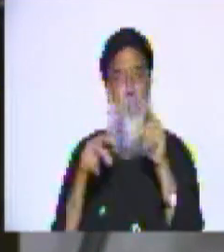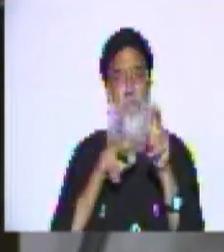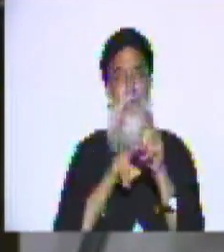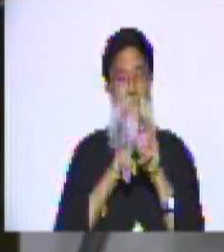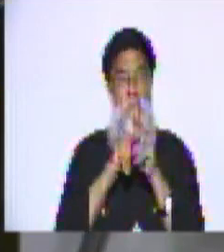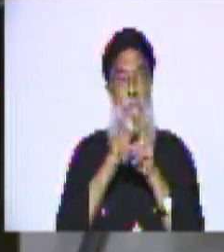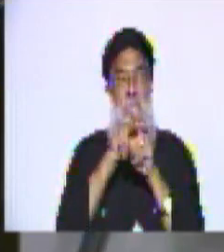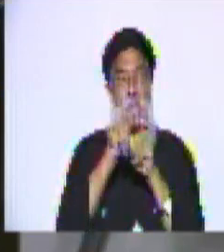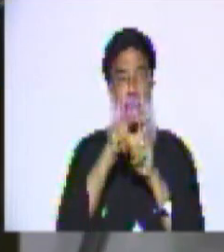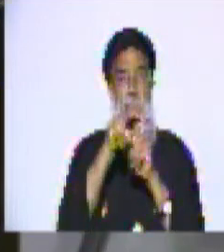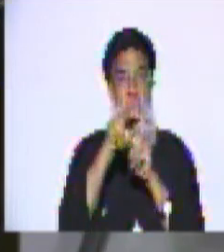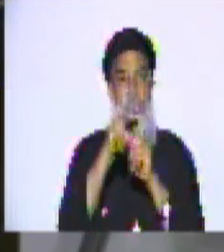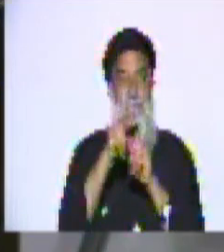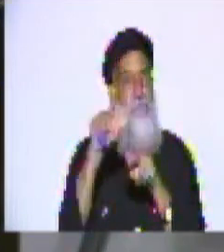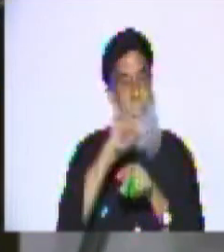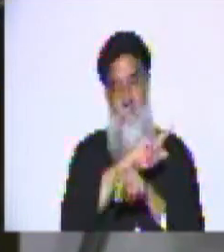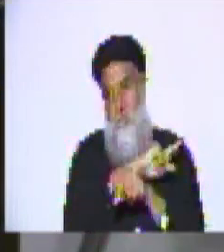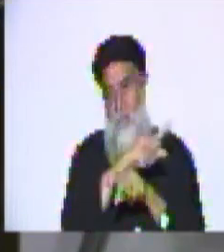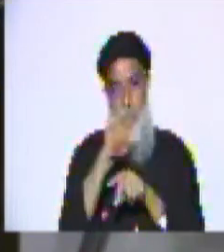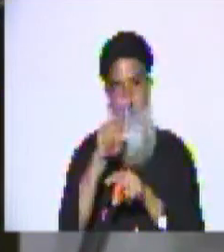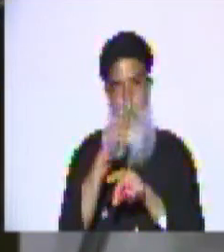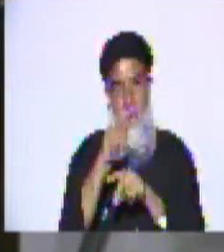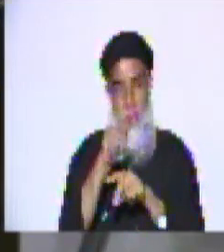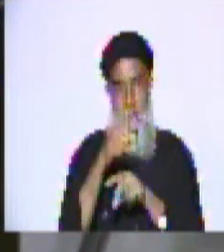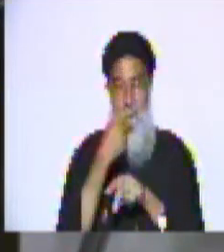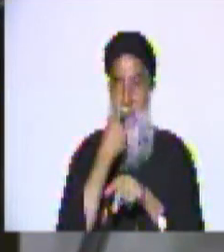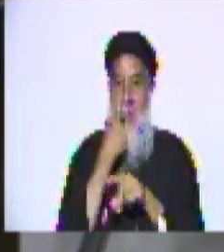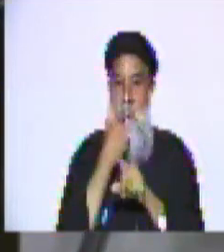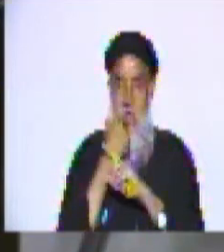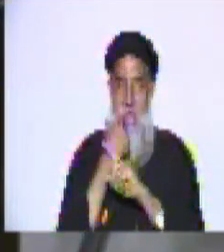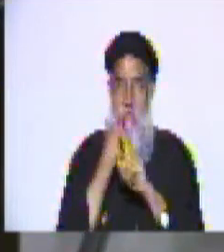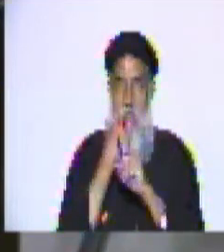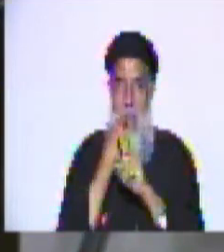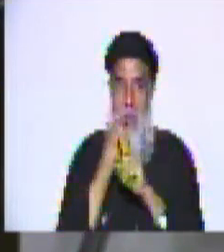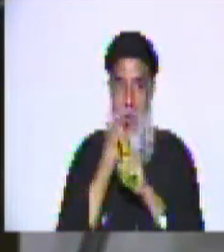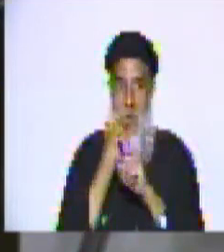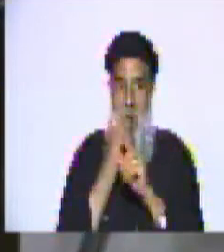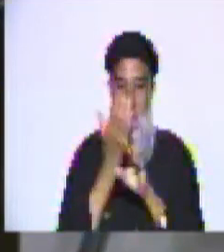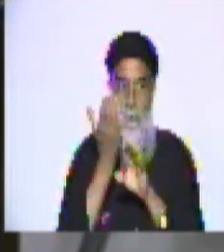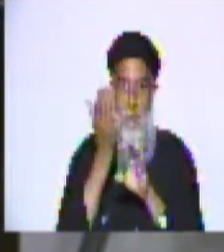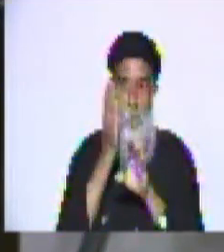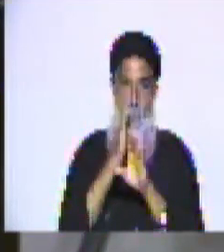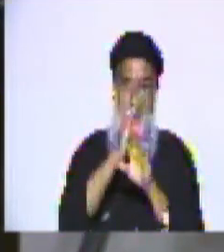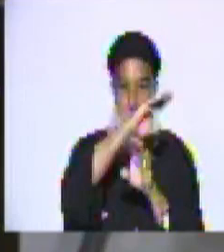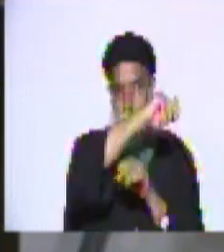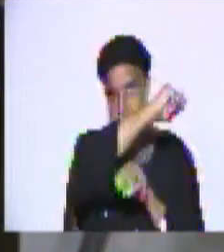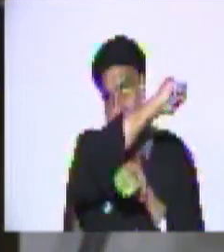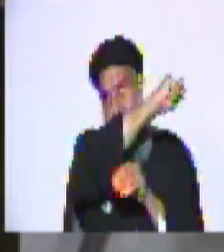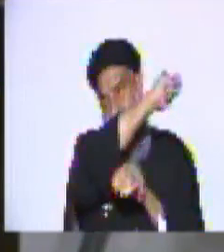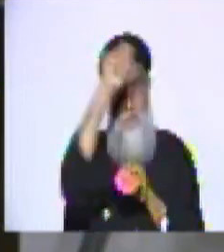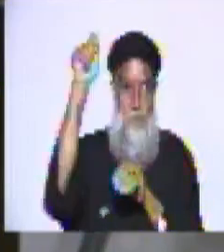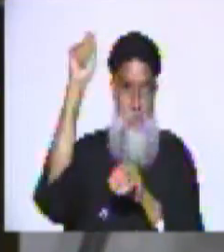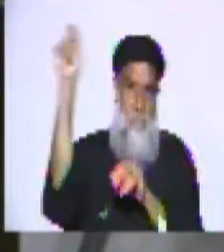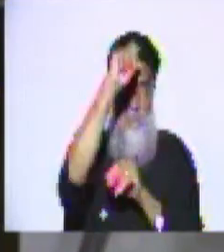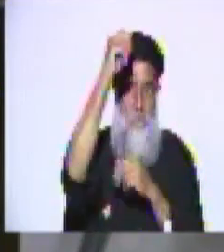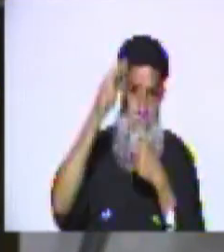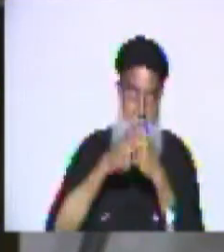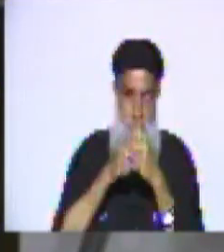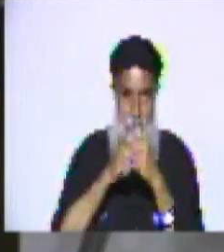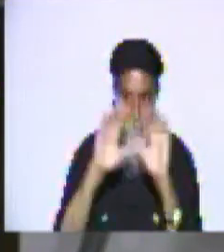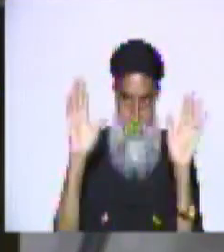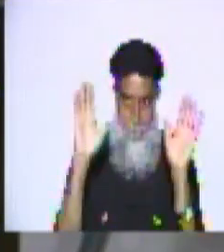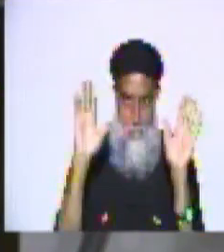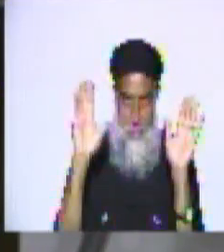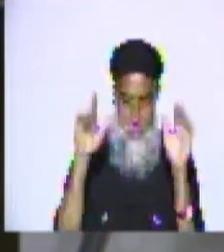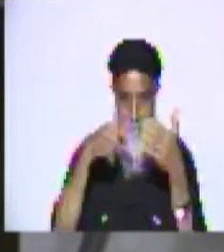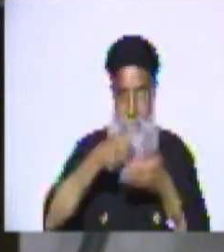أدريبي مش سنوي. يعني مجرد ما بنقفل الستر بعد التناول